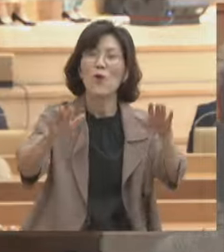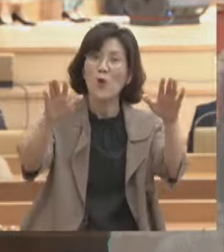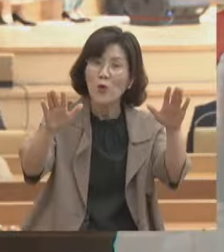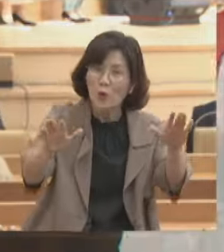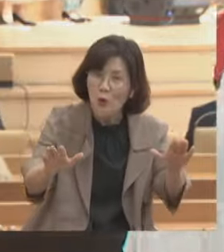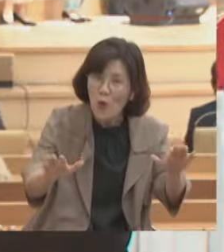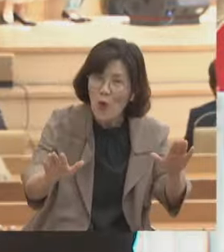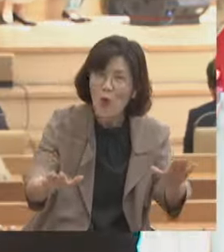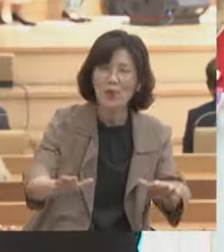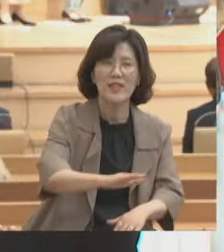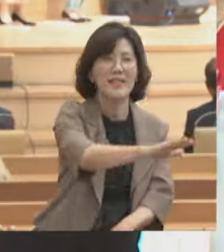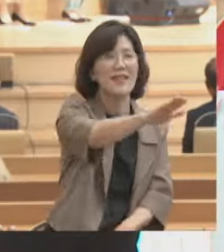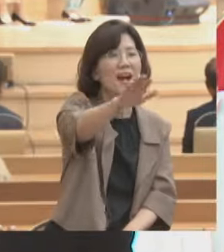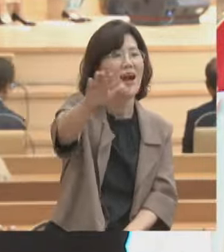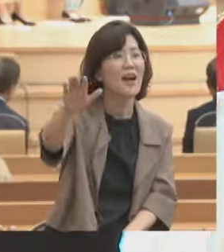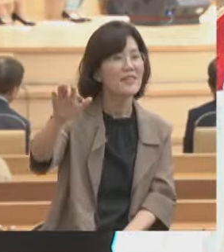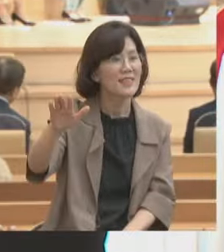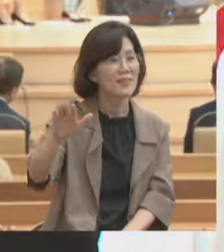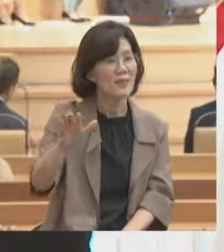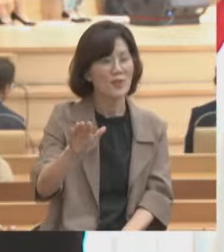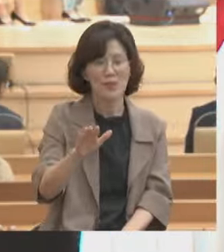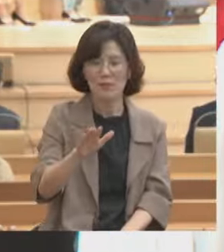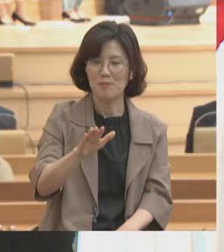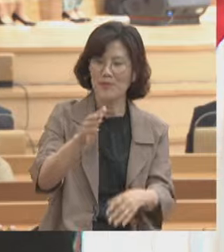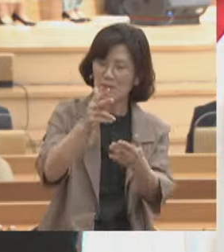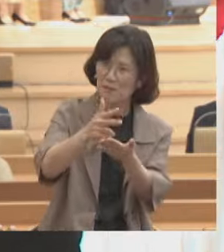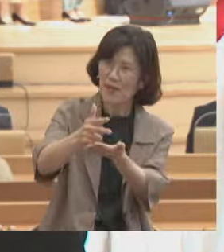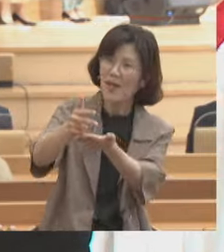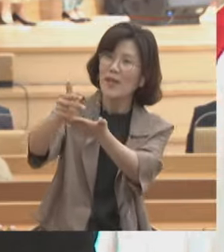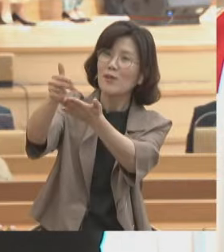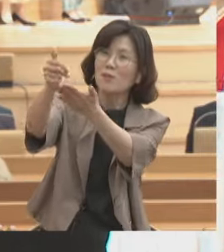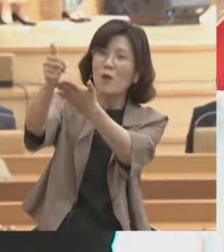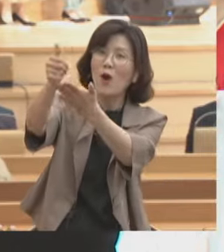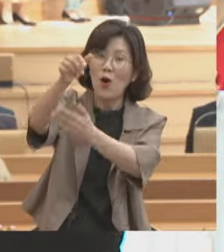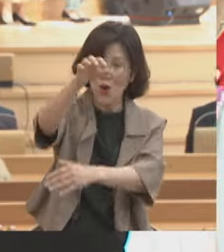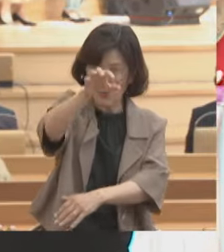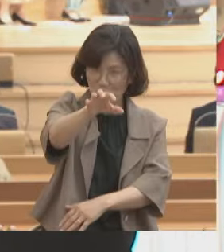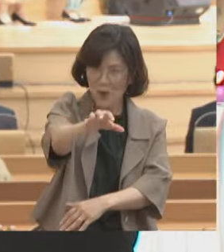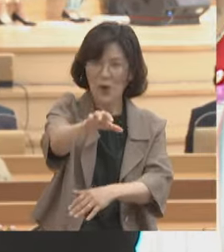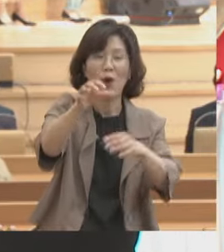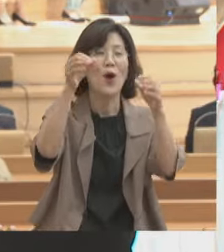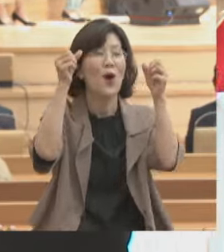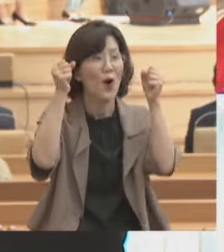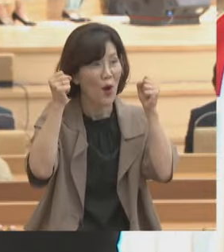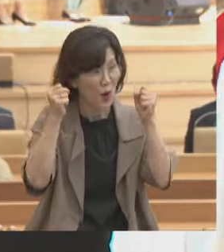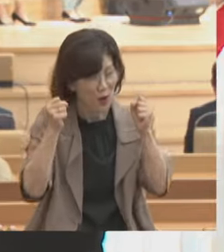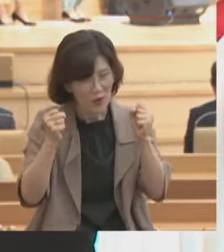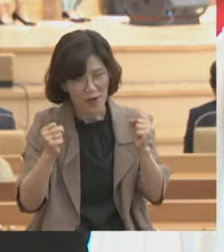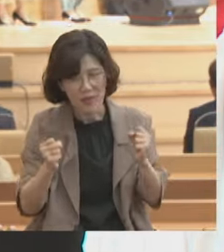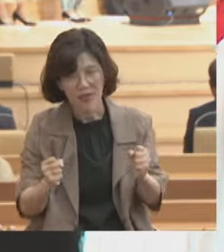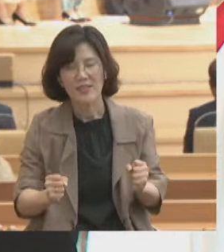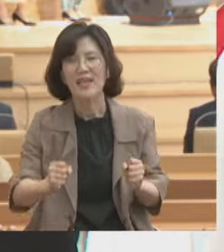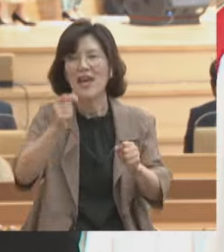오늘도 우리가 주님 앞에 머물며